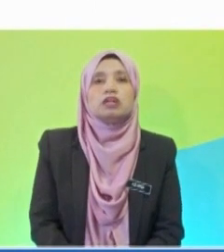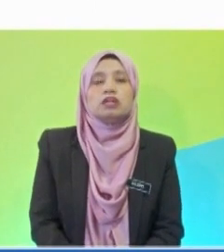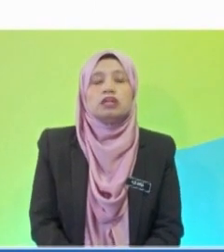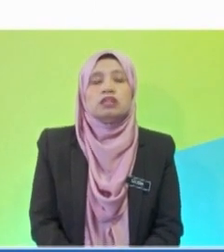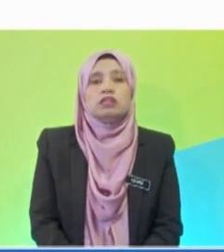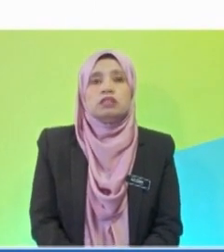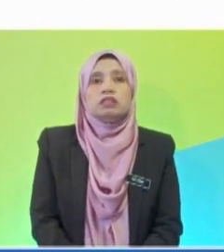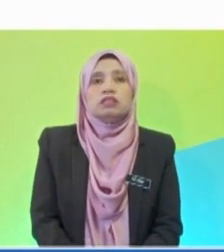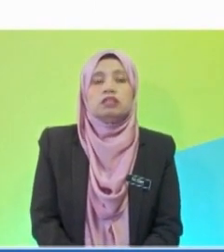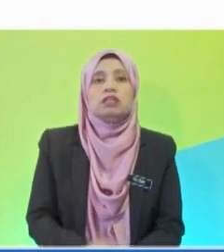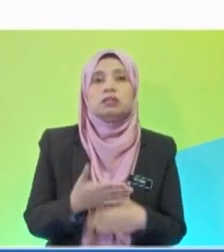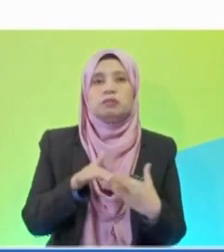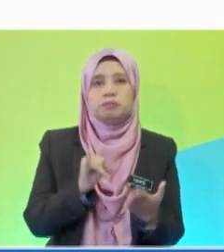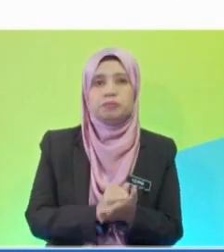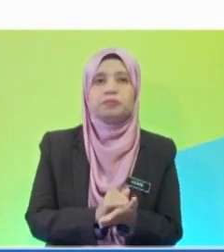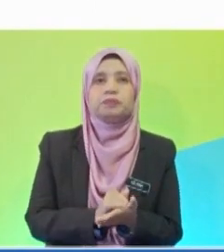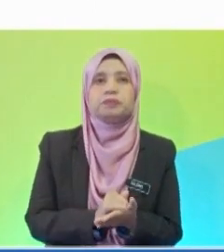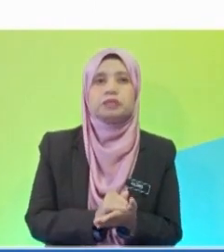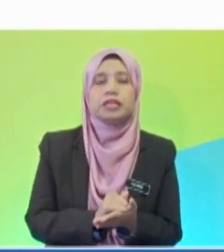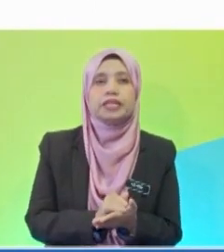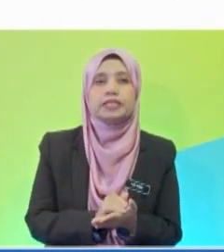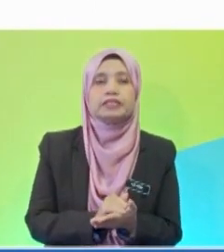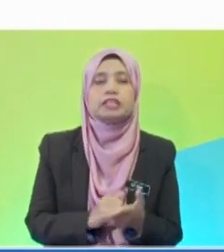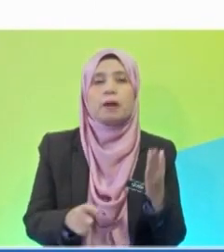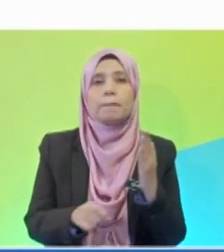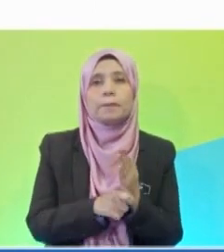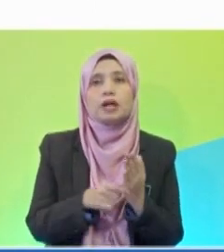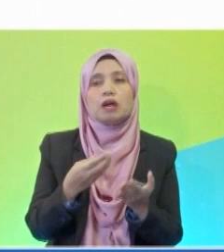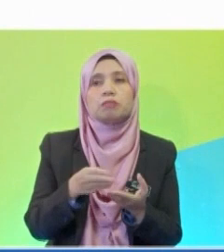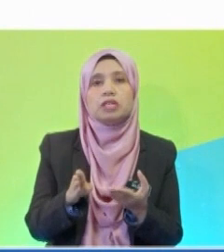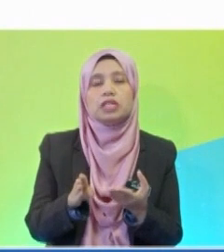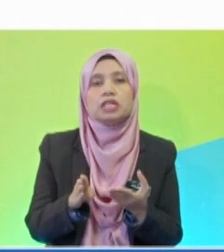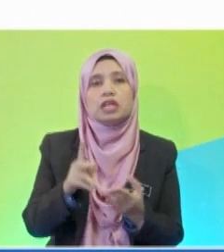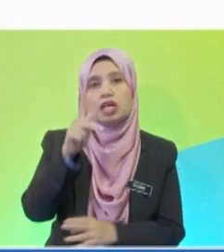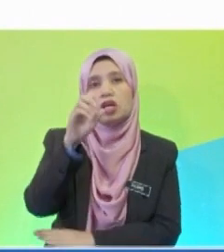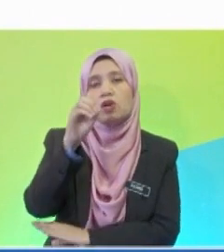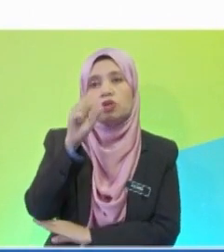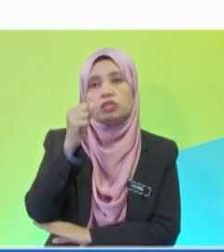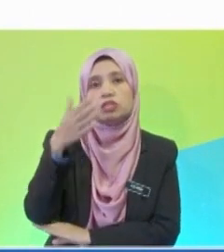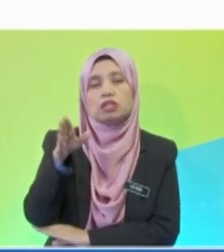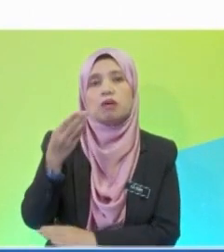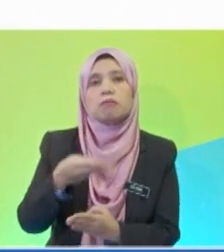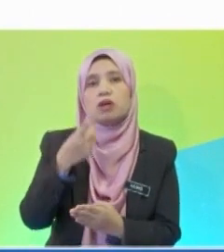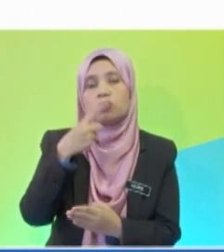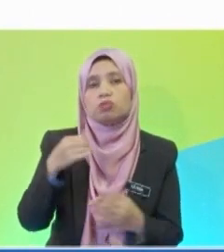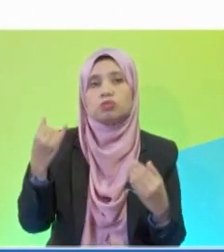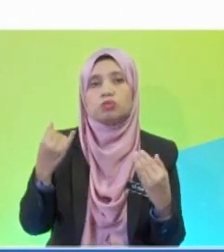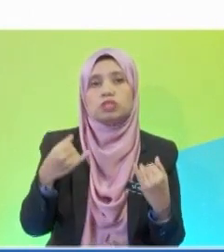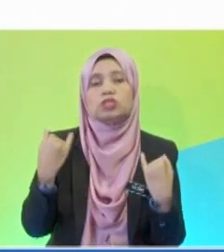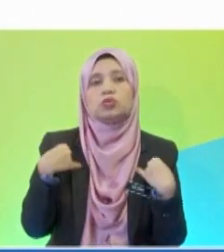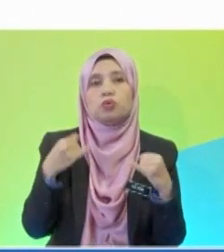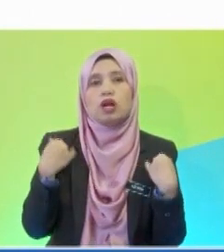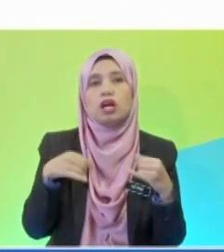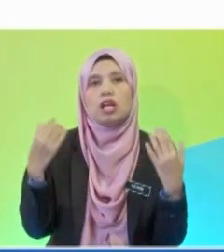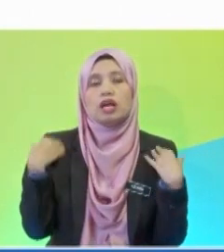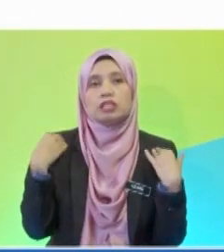kawalan. Kemudian cikgu inventory awal tambah belian, kita akan dapat kos barang untuk dijual, tolak inventory akhir.